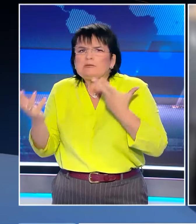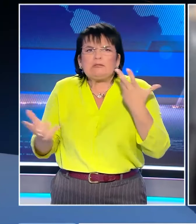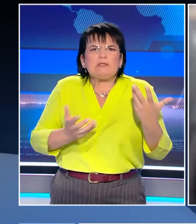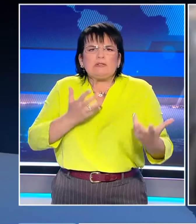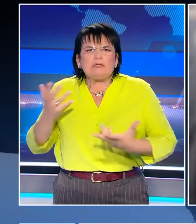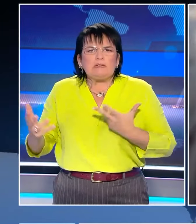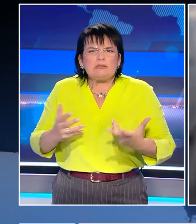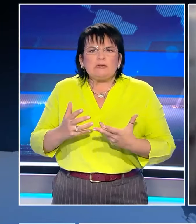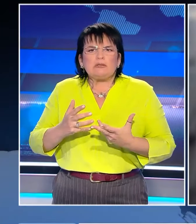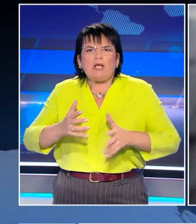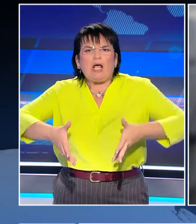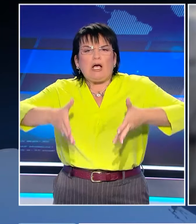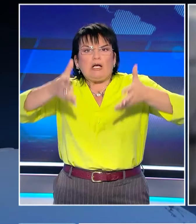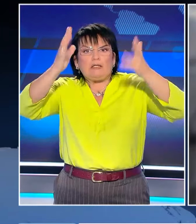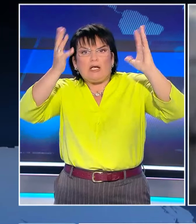συμβεί.